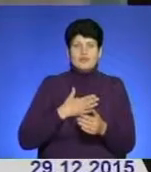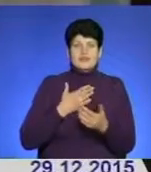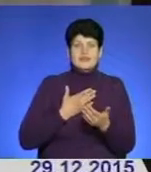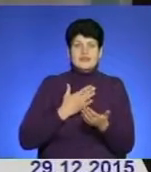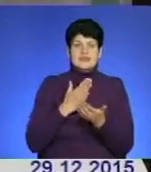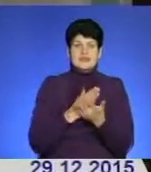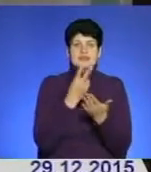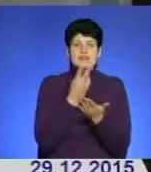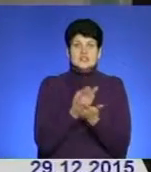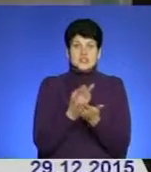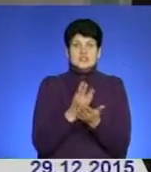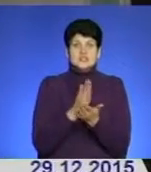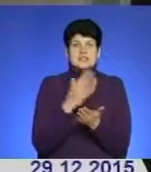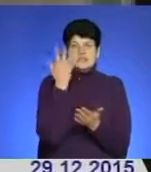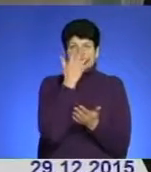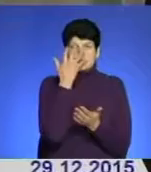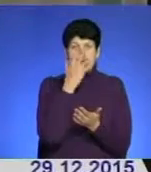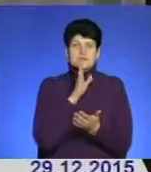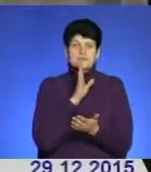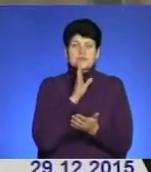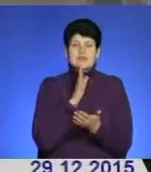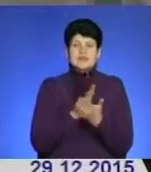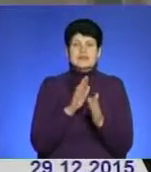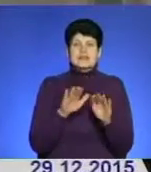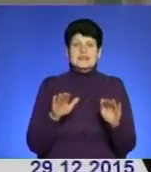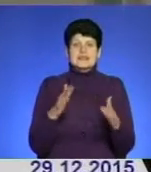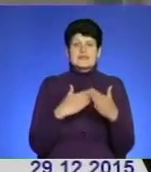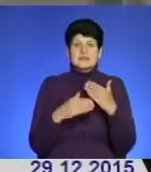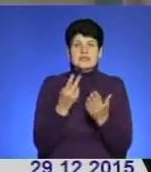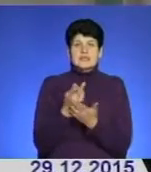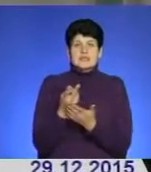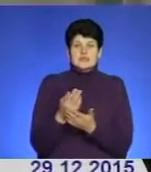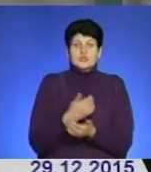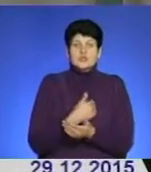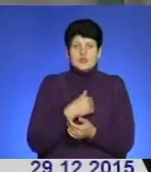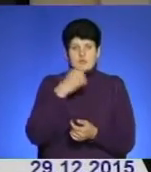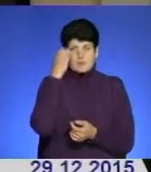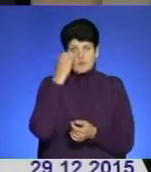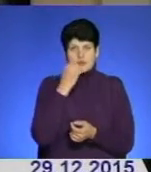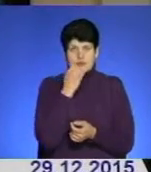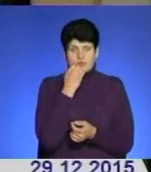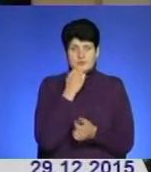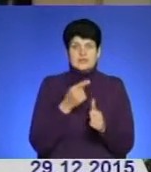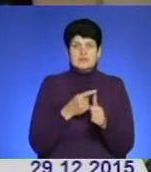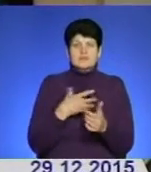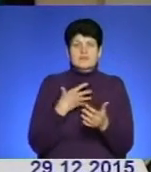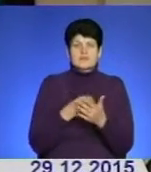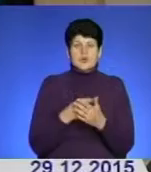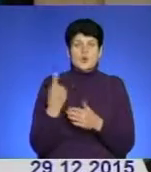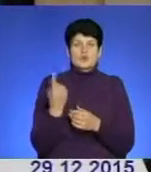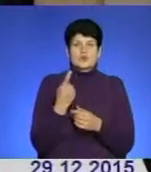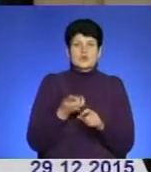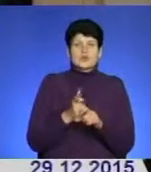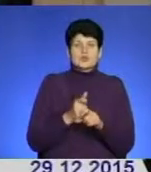мене є сліпі жіночки, є діти інваліди, які лежачі теж. Хотіла би подякувати. Від імені своїх одиноких я дуже